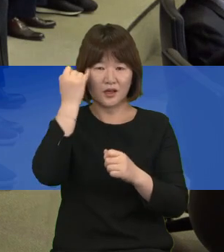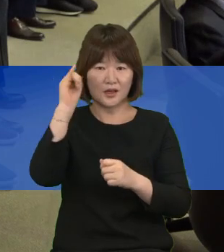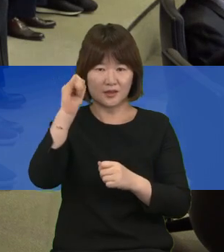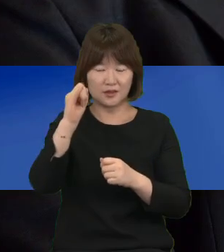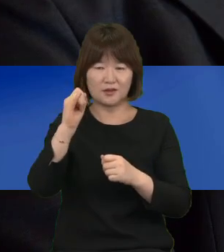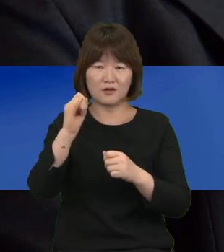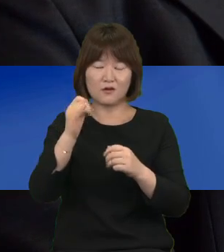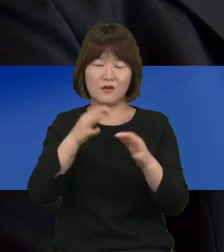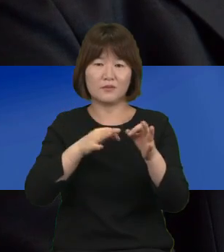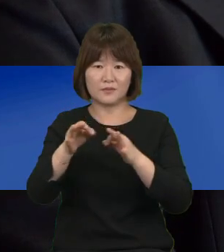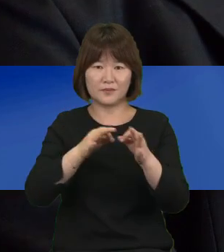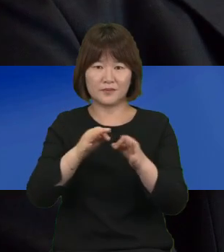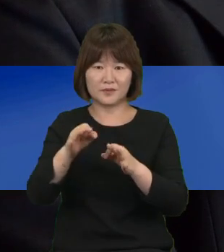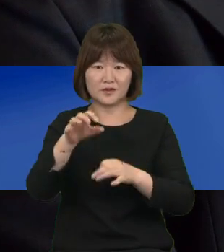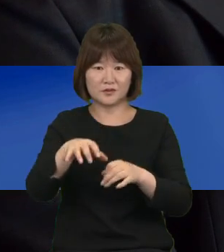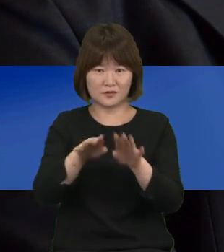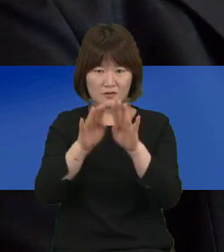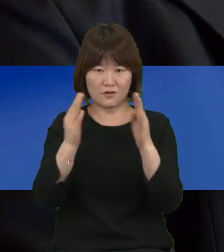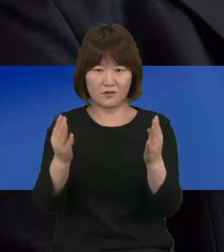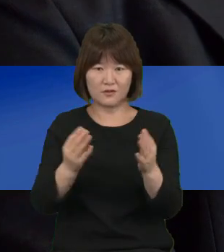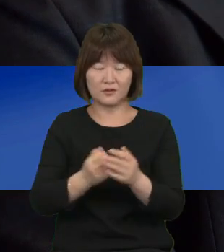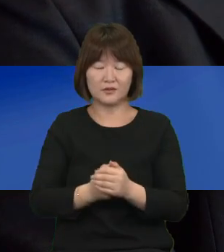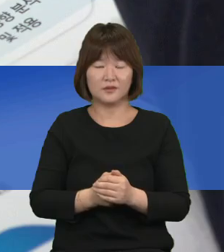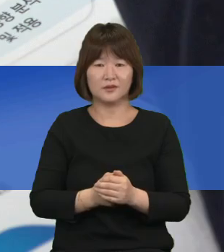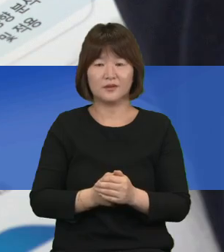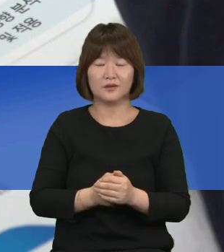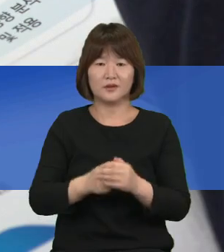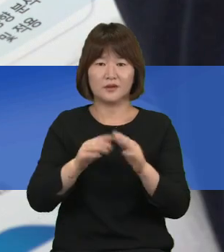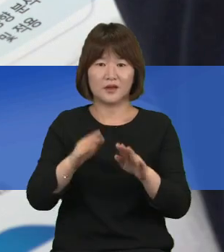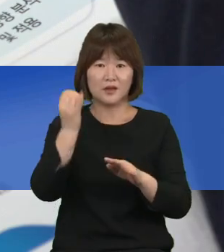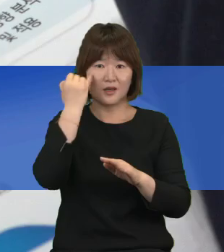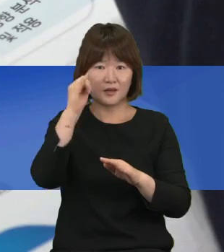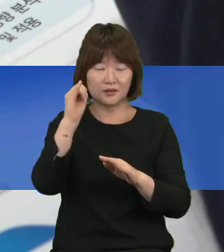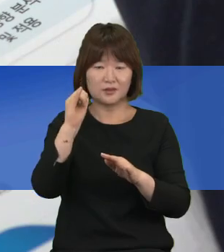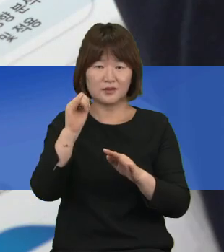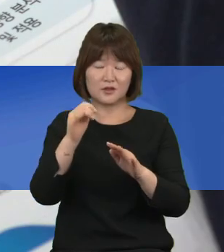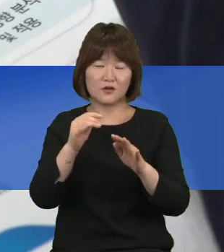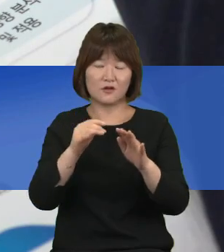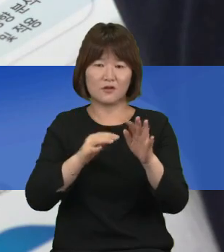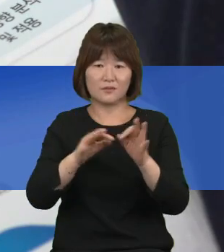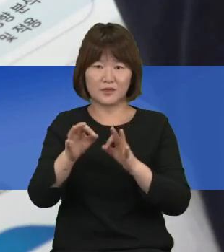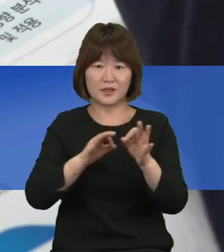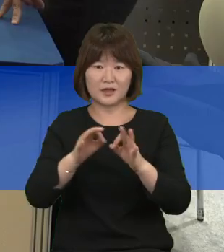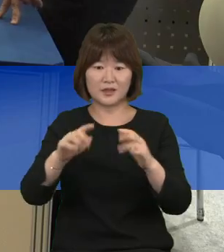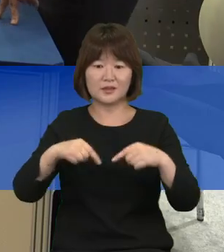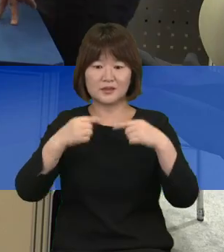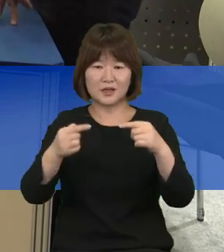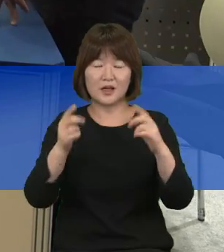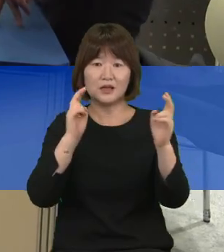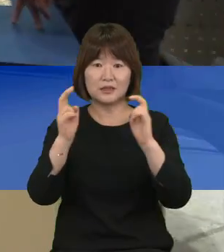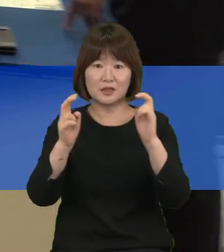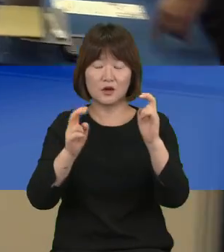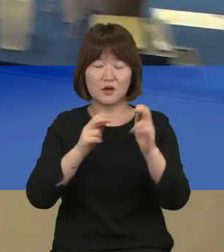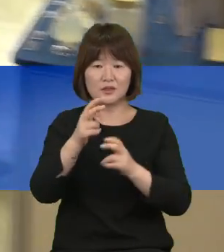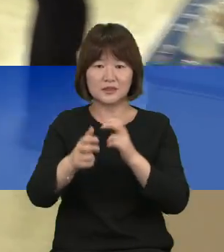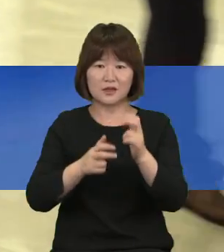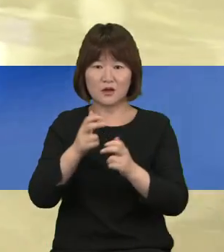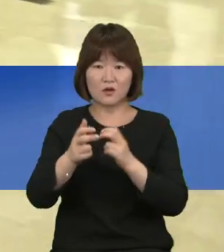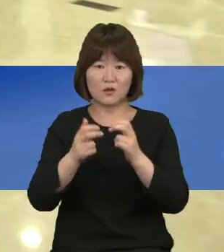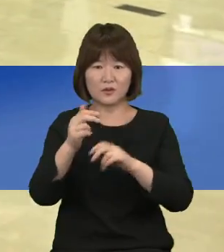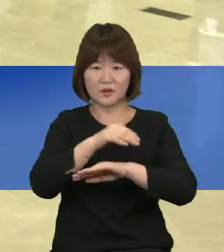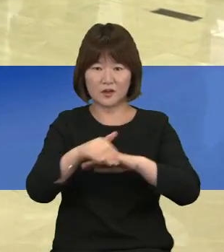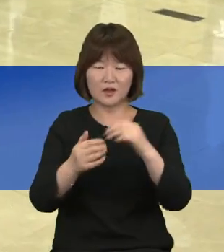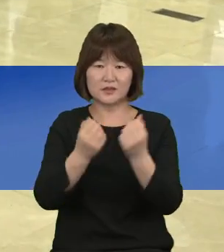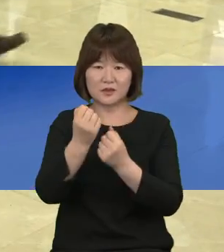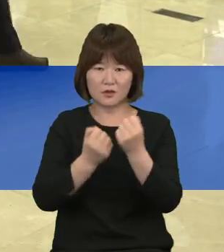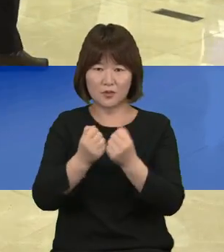아이디어 마켓플레이스를 개최했습니다. 이날 행사에는 아이디어 마켓플레이스 참가 기업의 사업 계획 설명회,